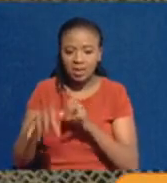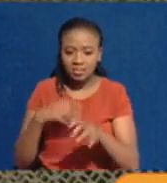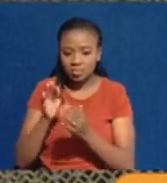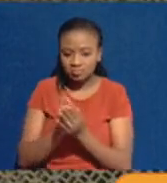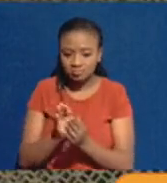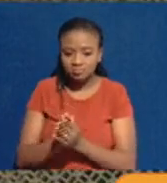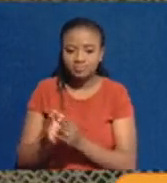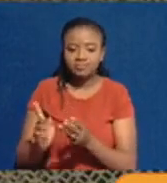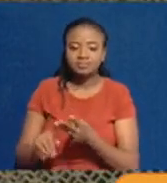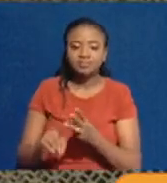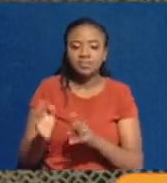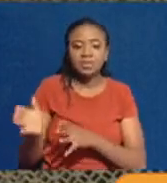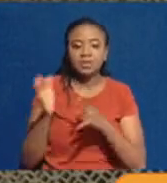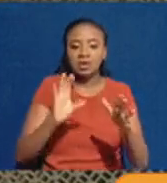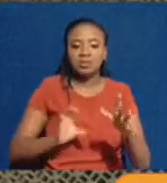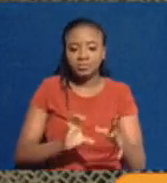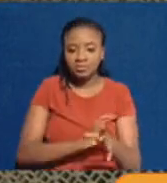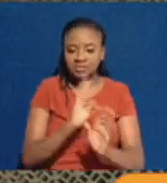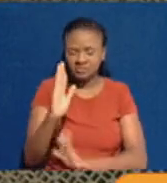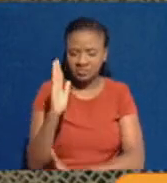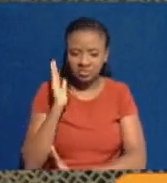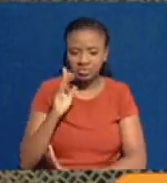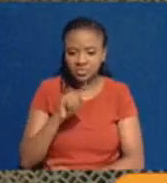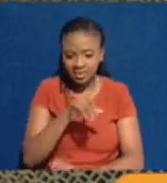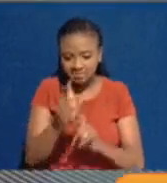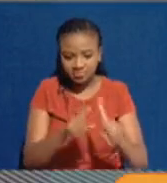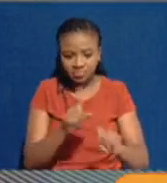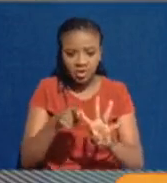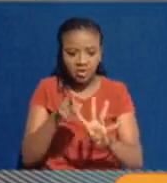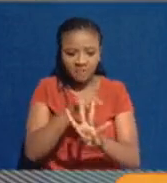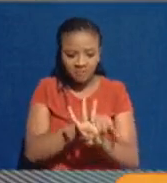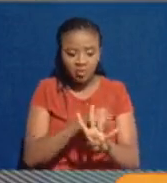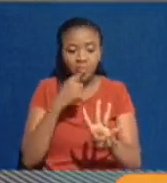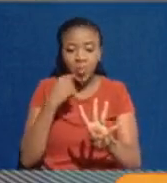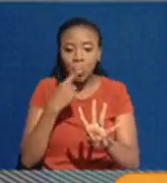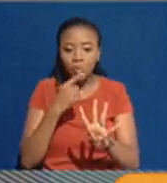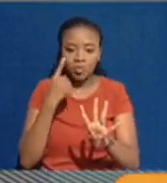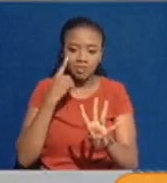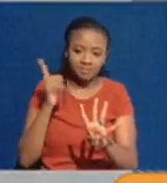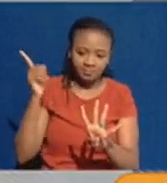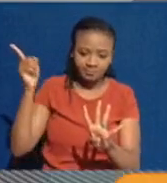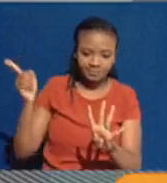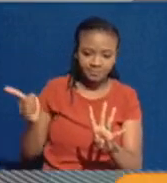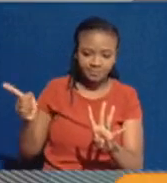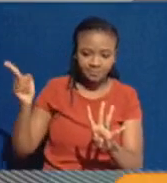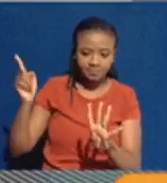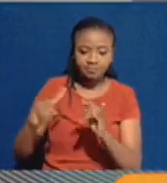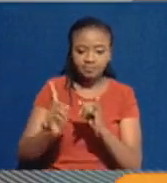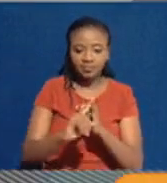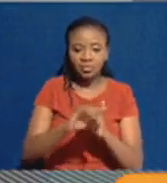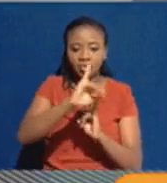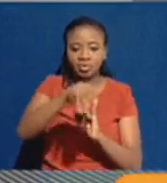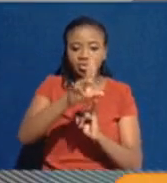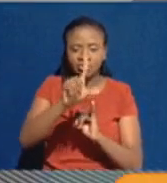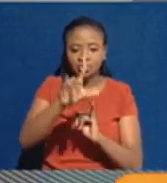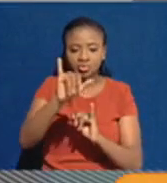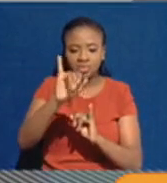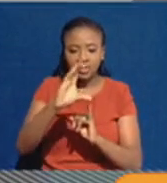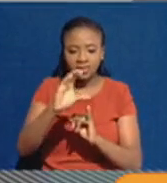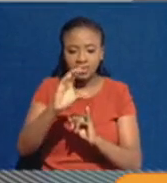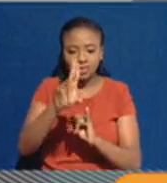na usalama itawahoji makatibu wateule 4 wakiwemo Julius Korir anayeondoka katika wizara ya